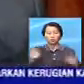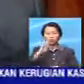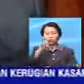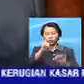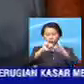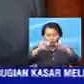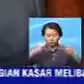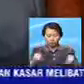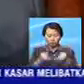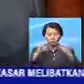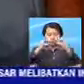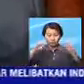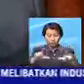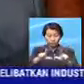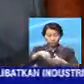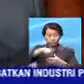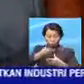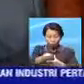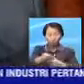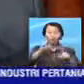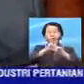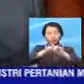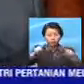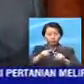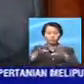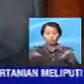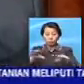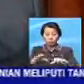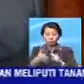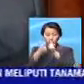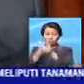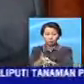sijil tetapi ianya dibuat